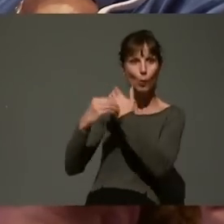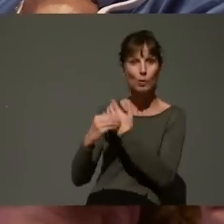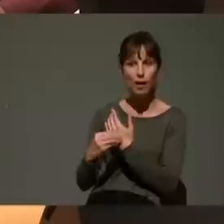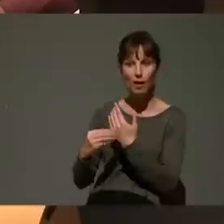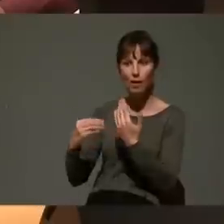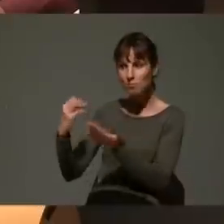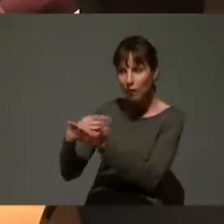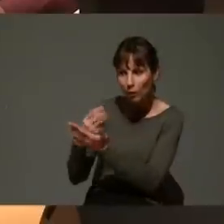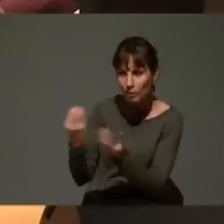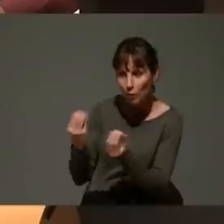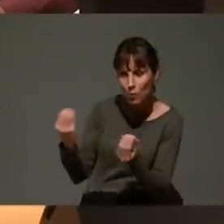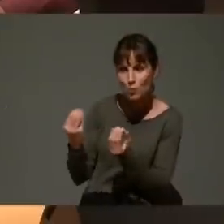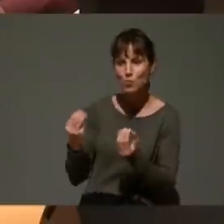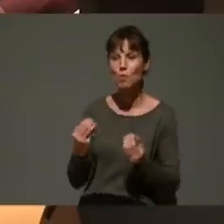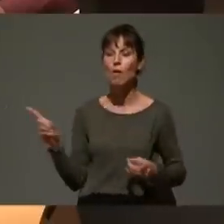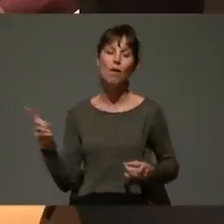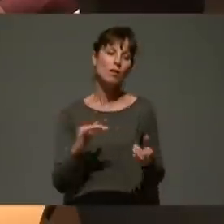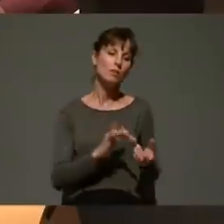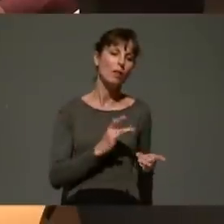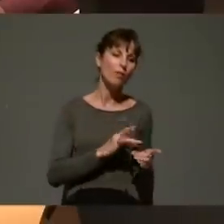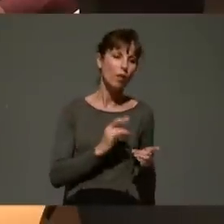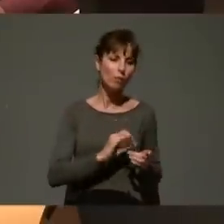Oh, le smartphone, il ne vous dira pas tout quand même. Hein.